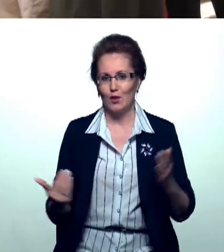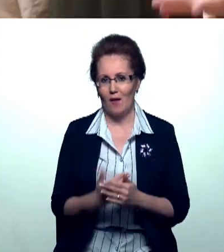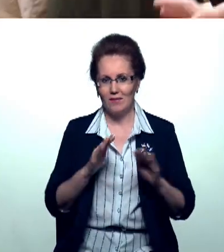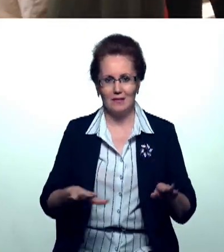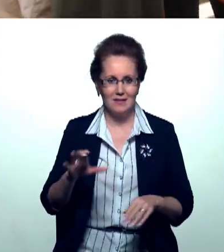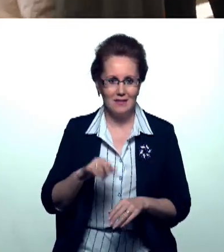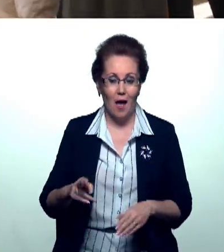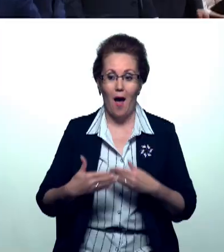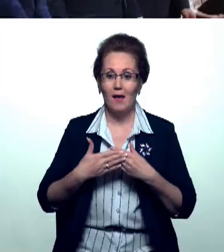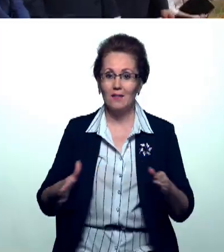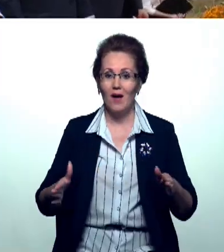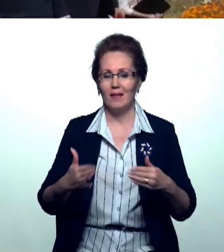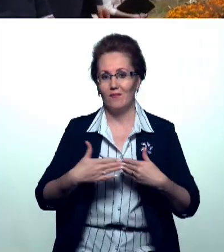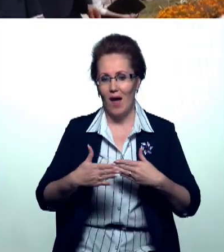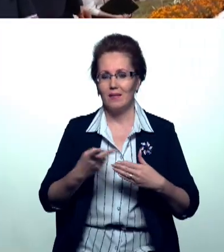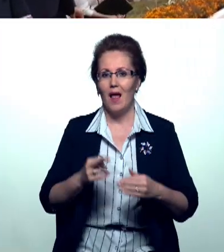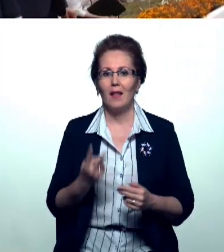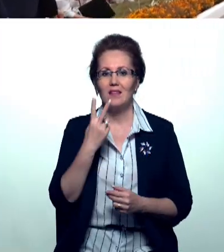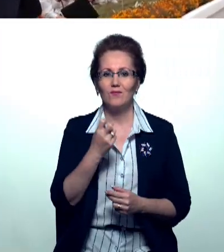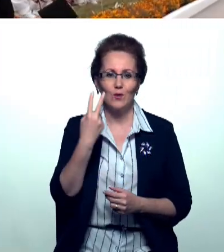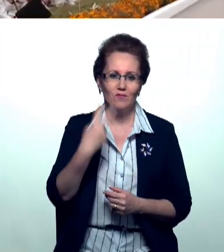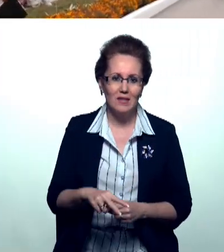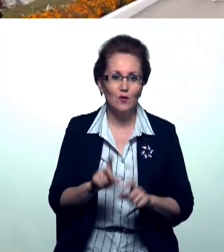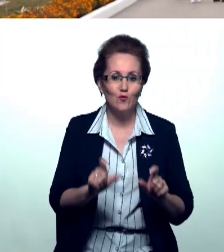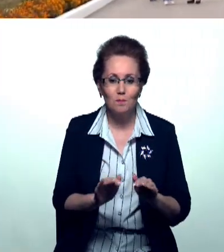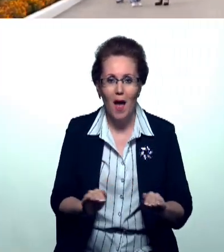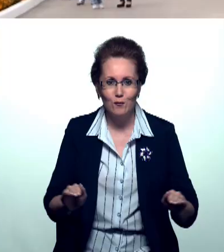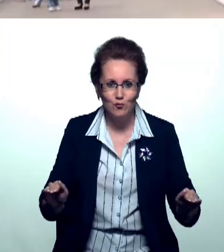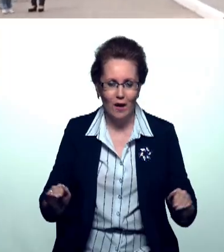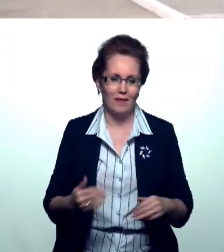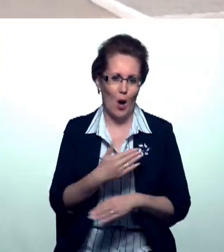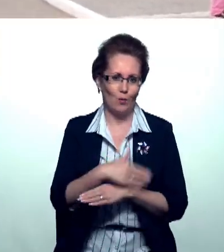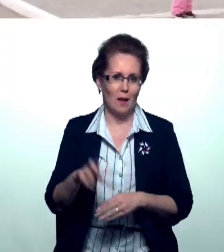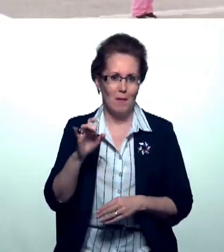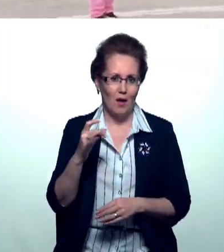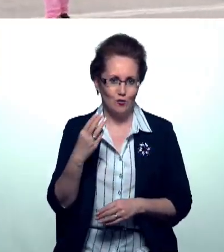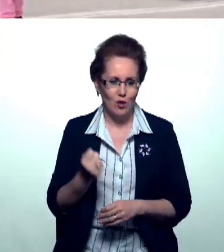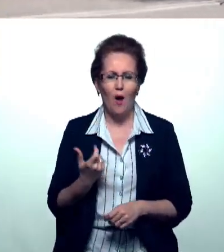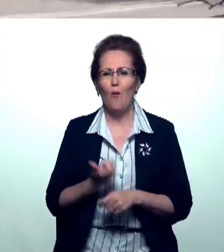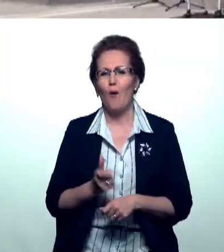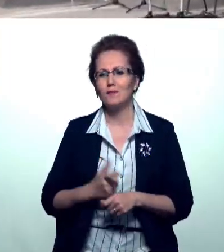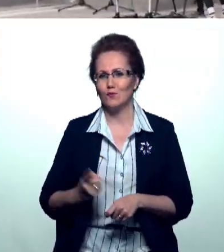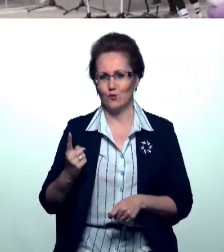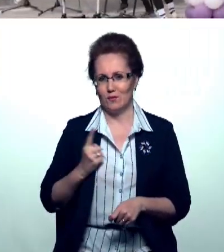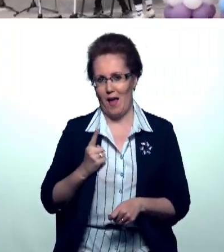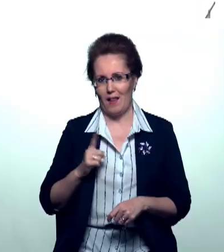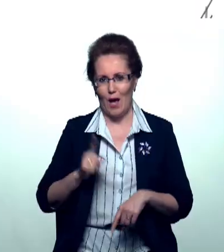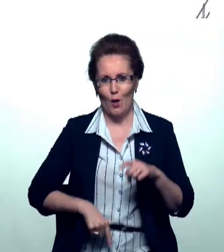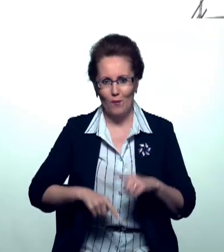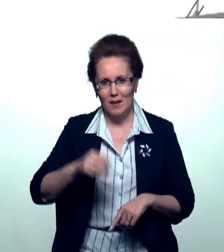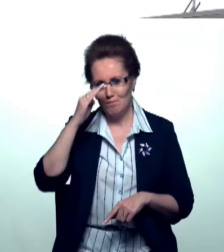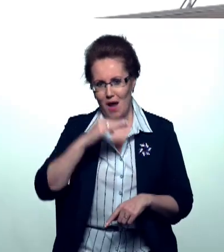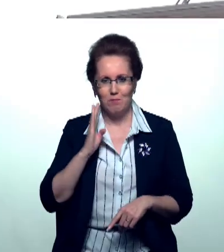открывает двери для 220 маленьких жителей микрорайона на улице Берша в Ижевске. Его очень ждали родители малышей.